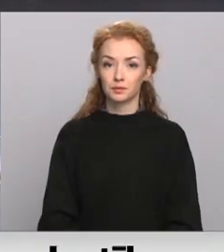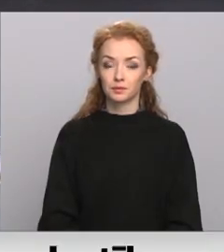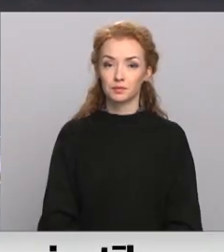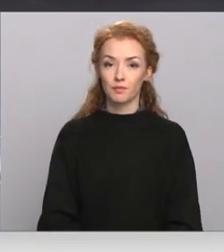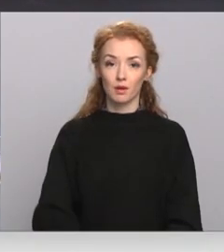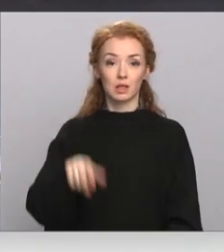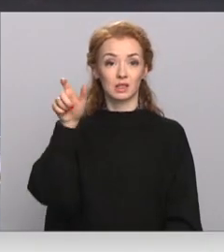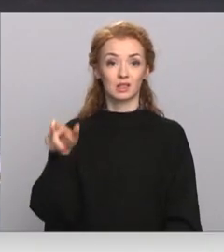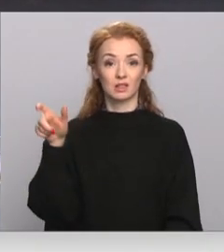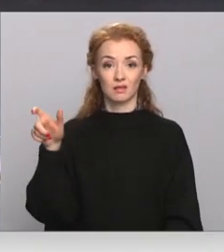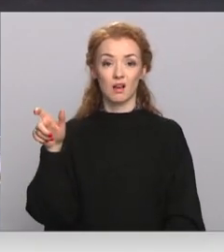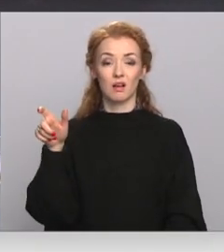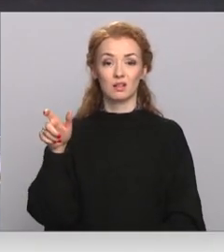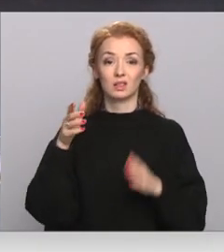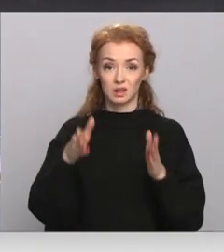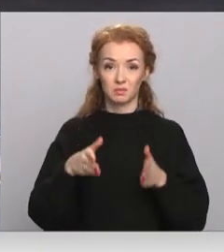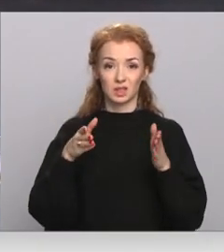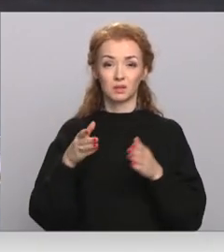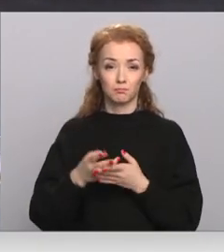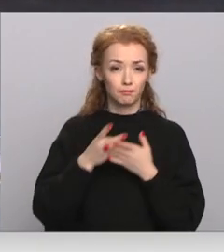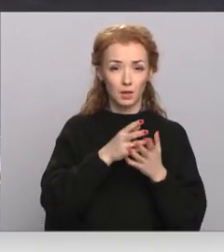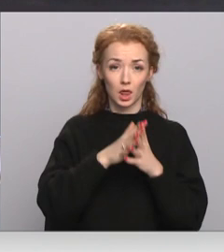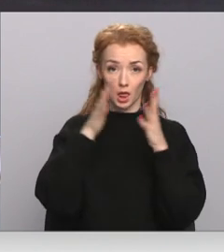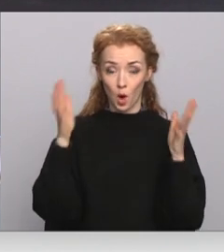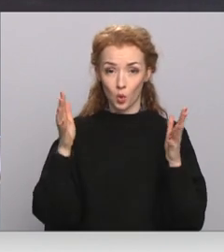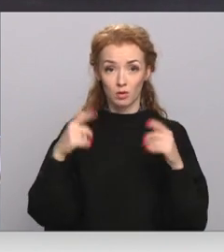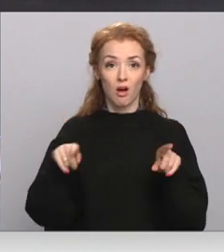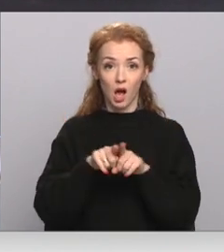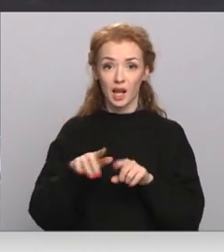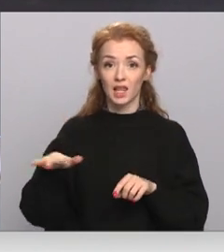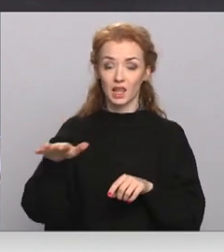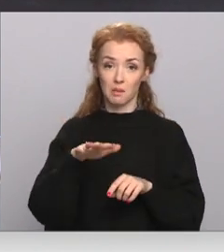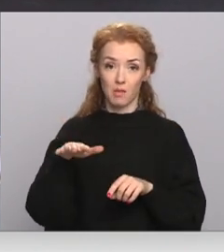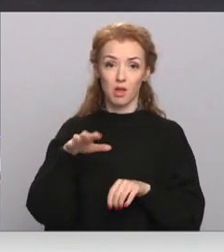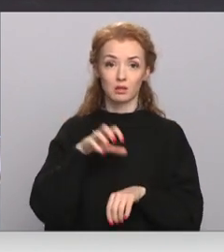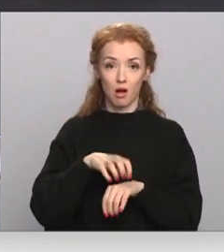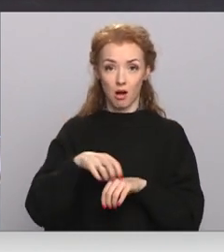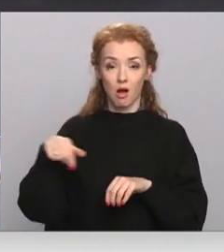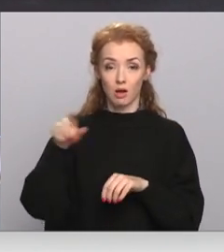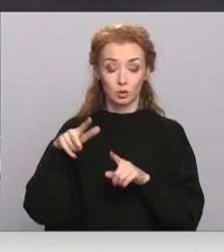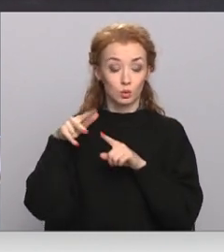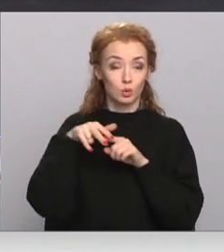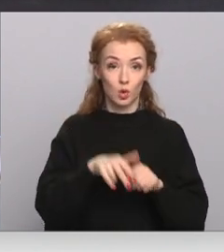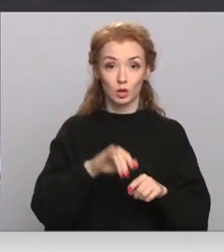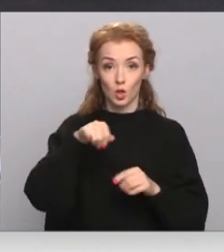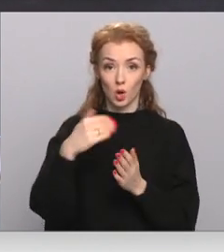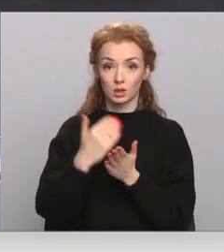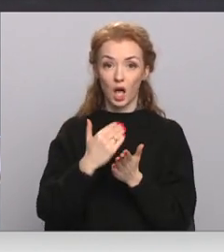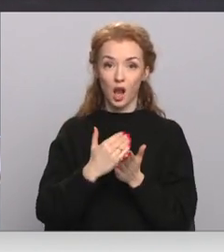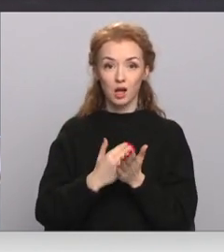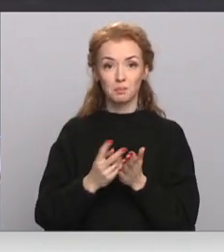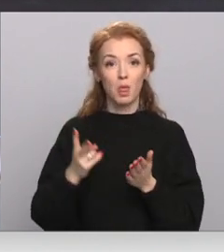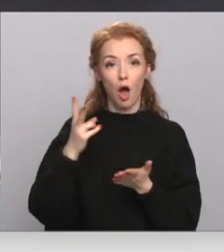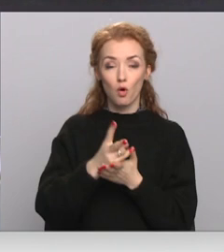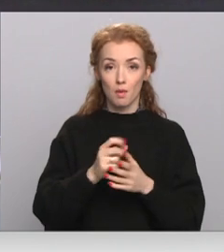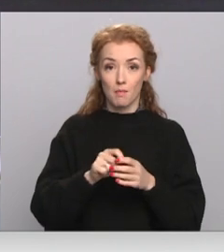Kamēr ar pacientu pieplūdumu cīnās slimnīcās uz pārslodzes robežas, ir arī Latvijas ģimenes ārsti, kuriem pienākumu saraksts pieaug, bet resursu